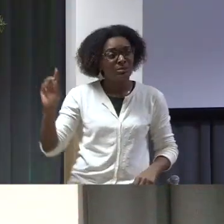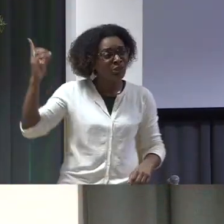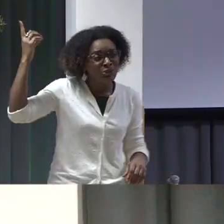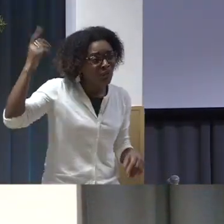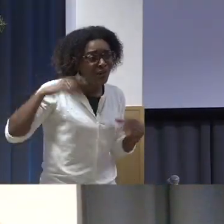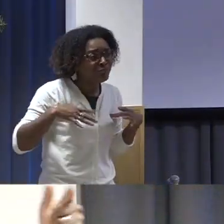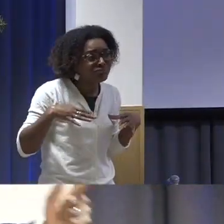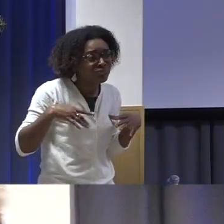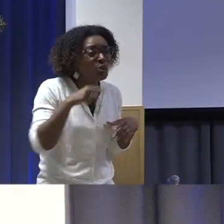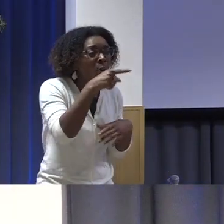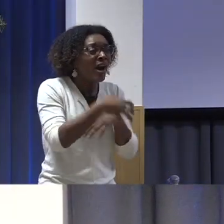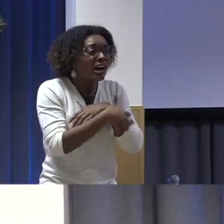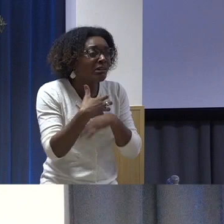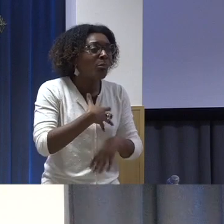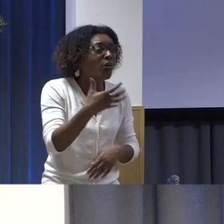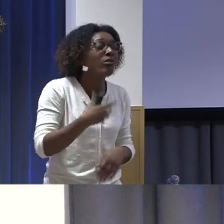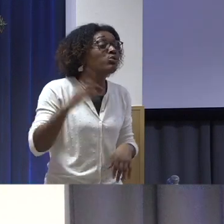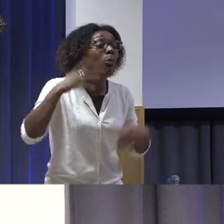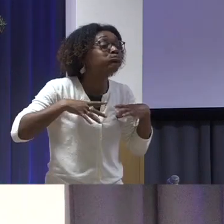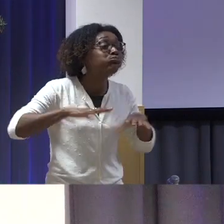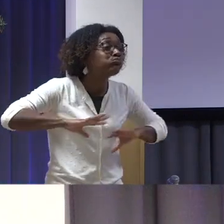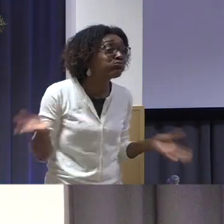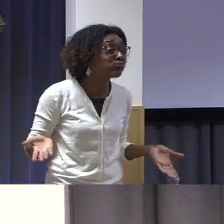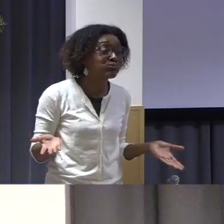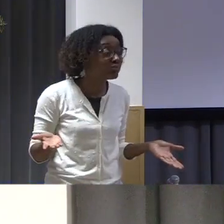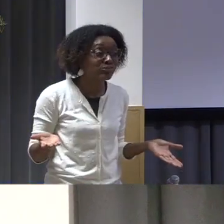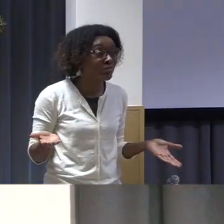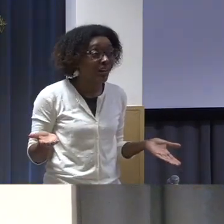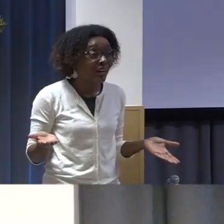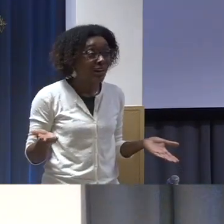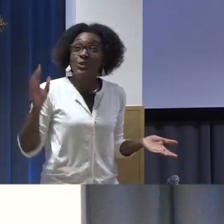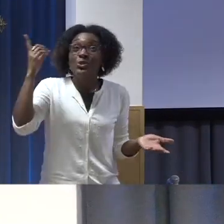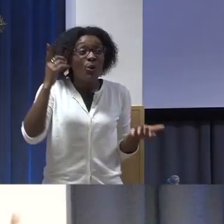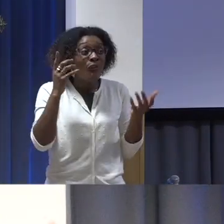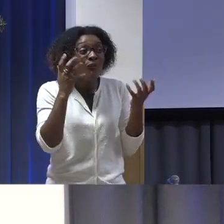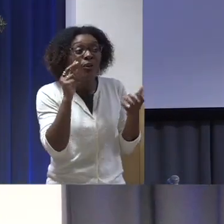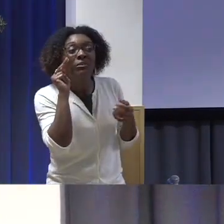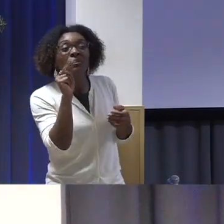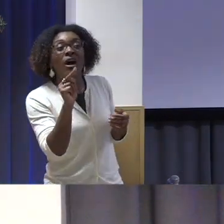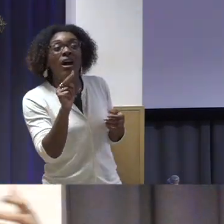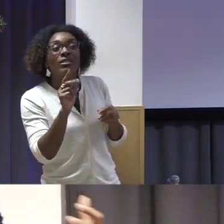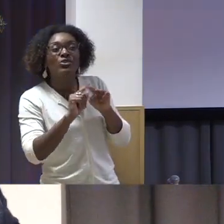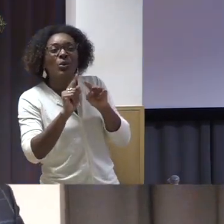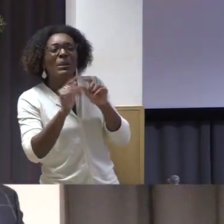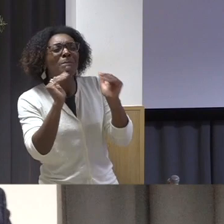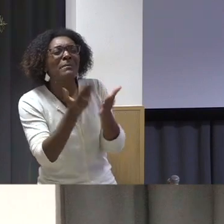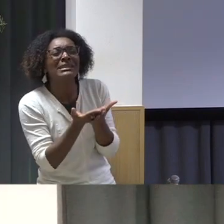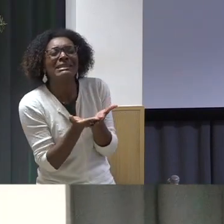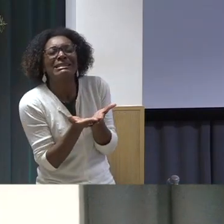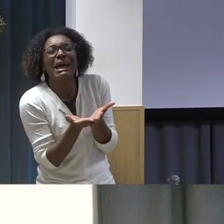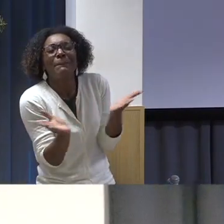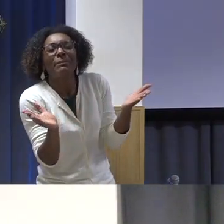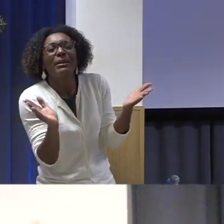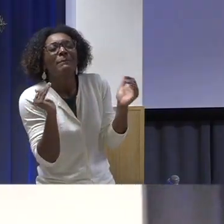faire de nos origines de riches ou modestes le seigneur simplement et c'est lui qui ramasse même les choses les plus simples les